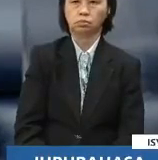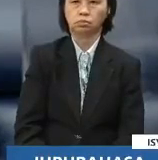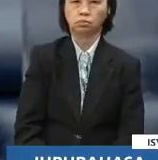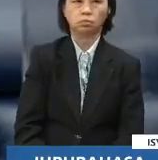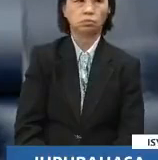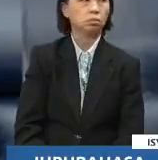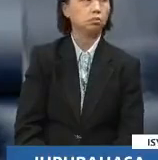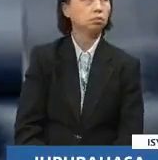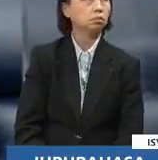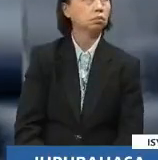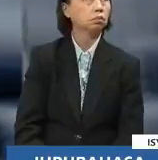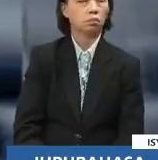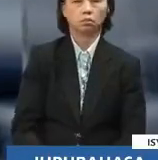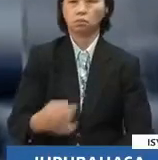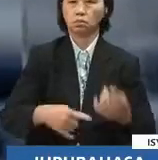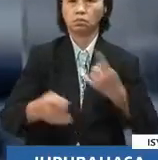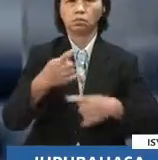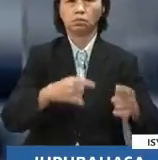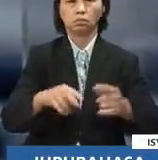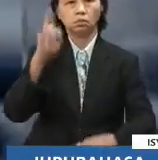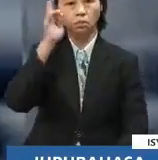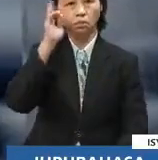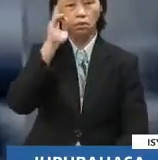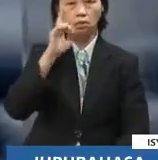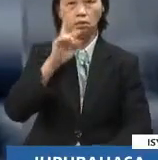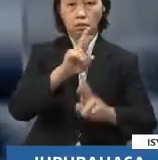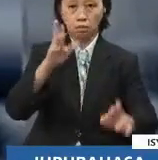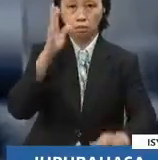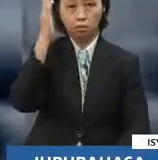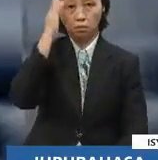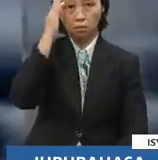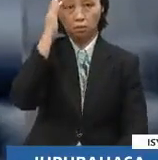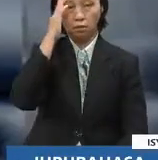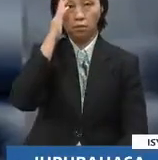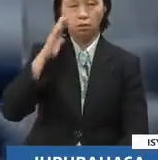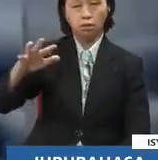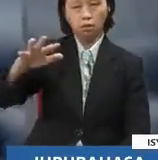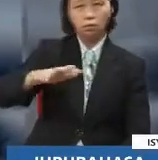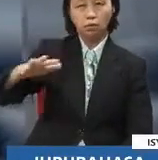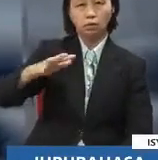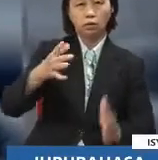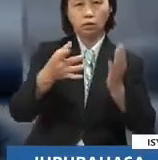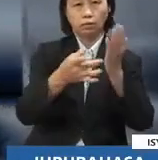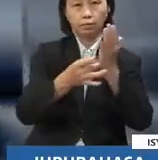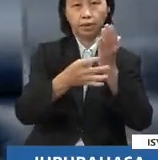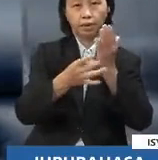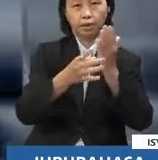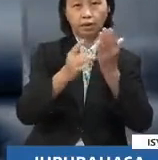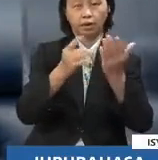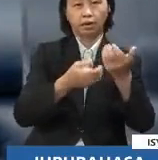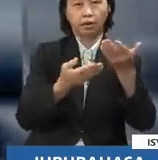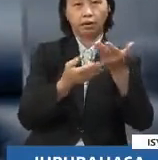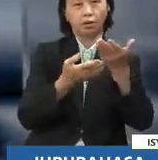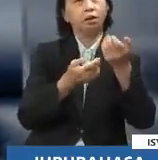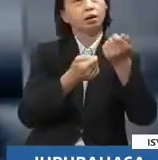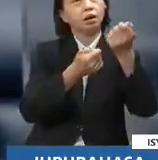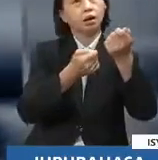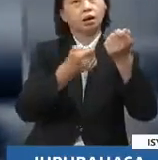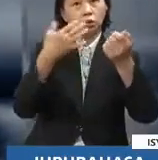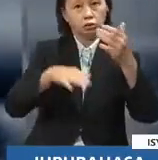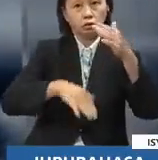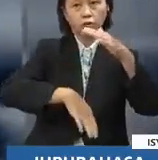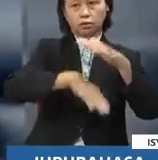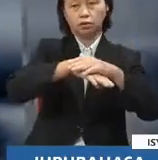m seperti manaswee sejak maklum pura the harga minyak sawit mentah dilaporkan